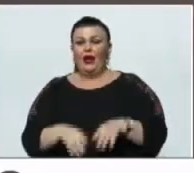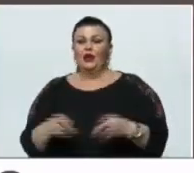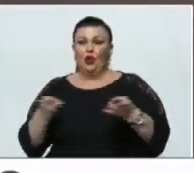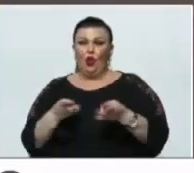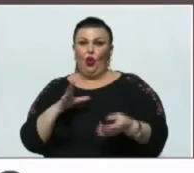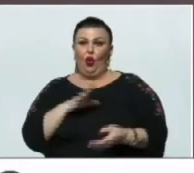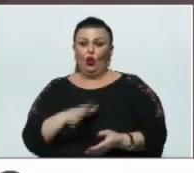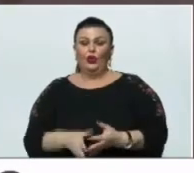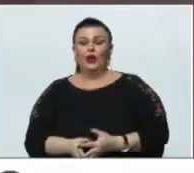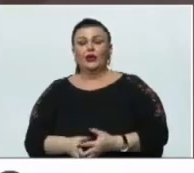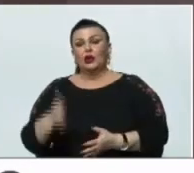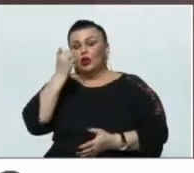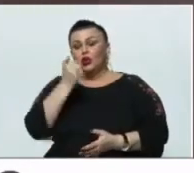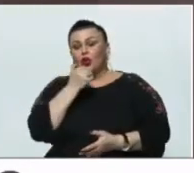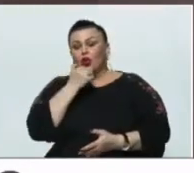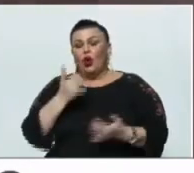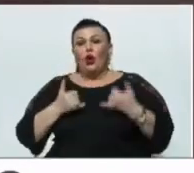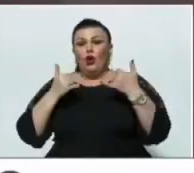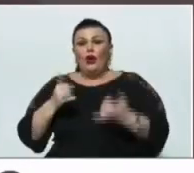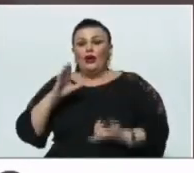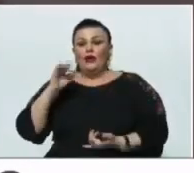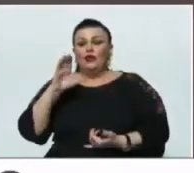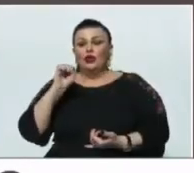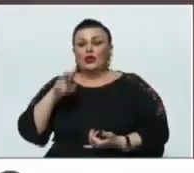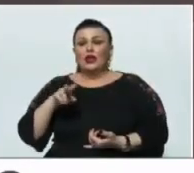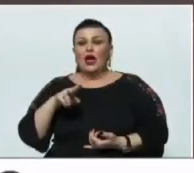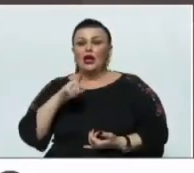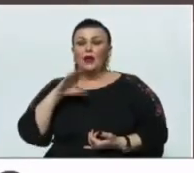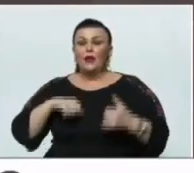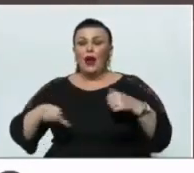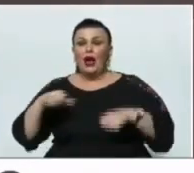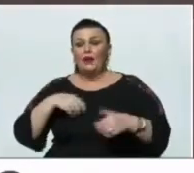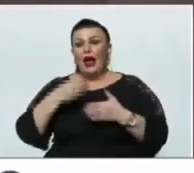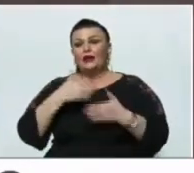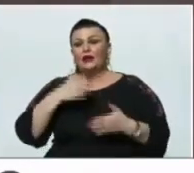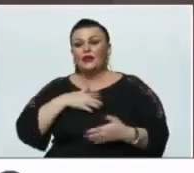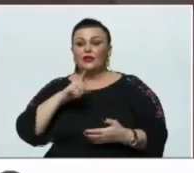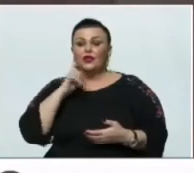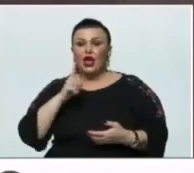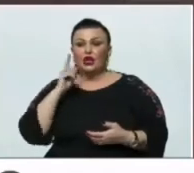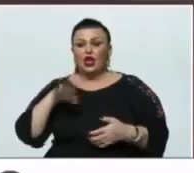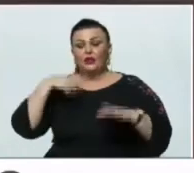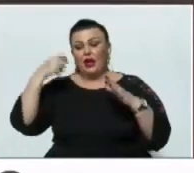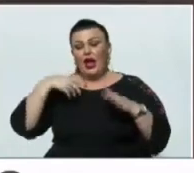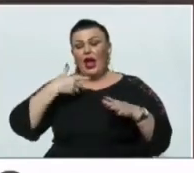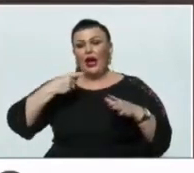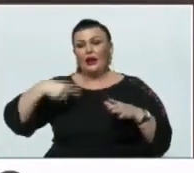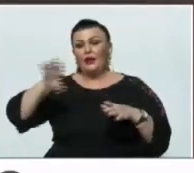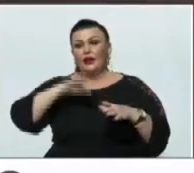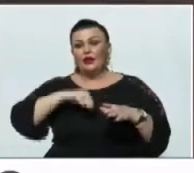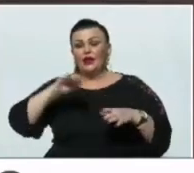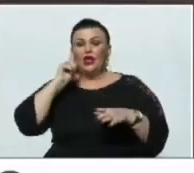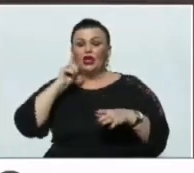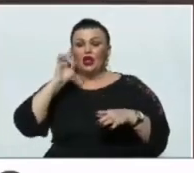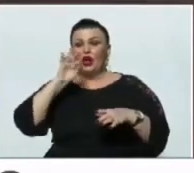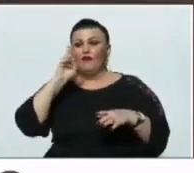Çox sağ olun, təşəkkür edirəm. Hörmətli Vüsal müəllim, əziz bizim gənclərimiz, dəyərli media mənsubları, mən sizin hər birinizi Gənclər Fondu